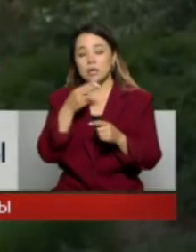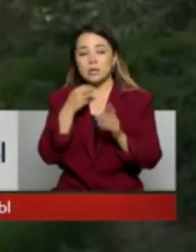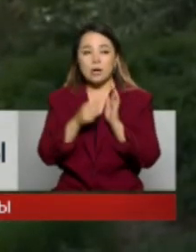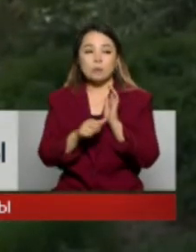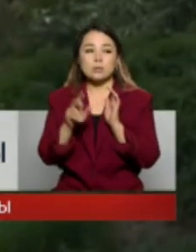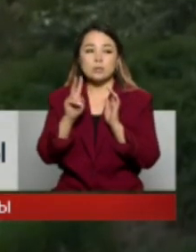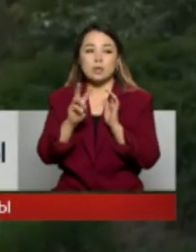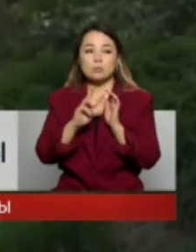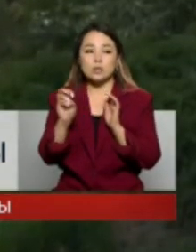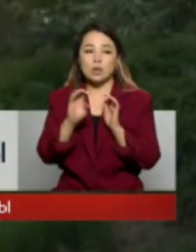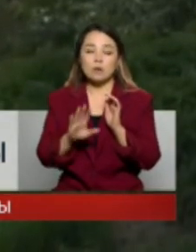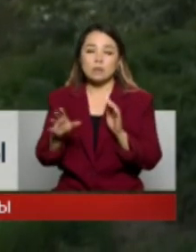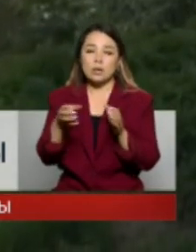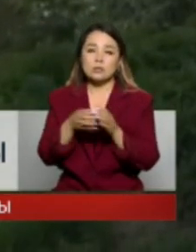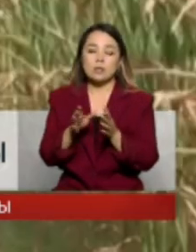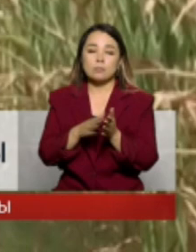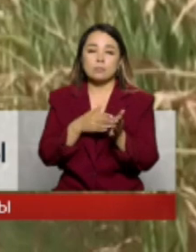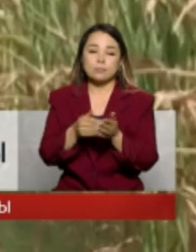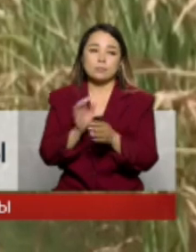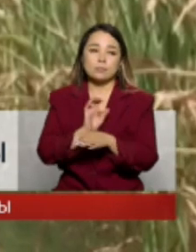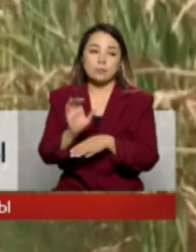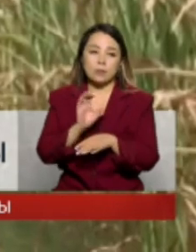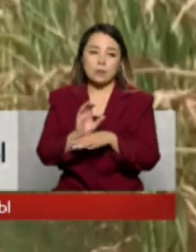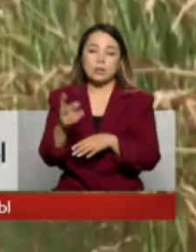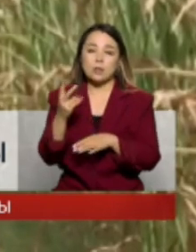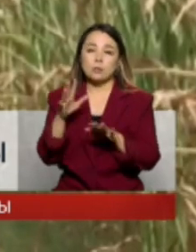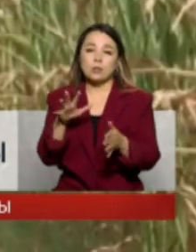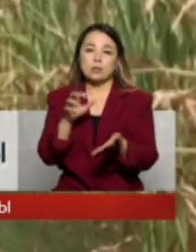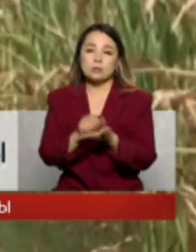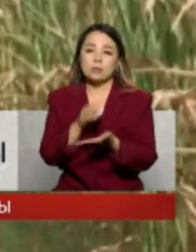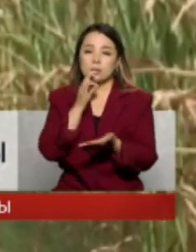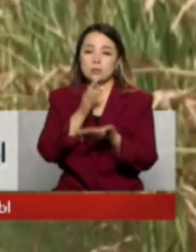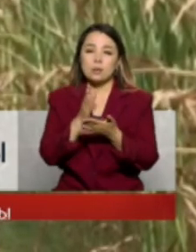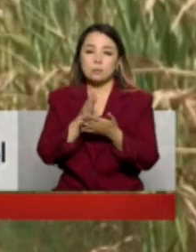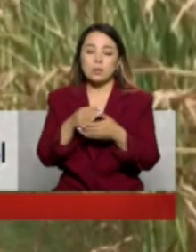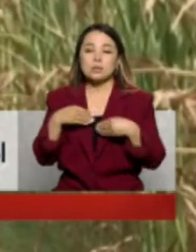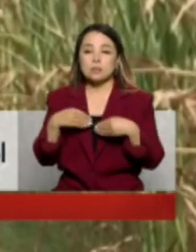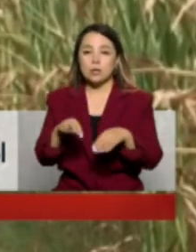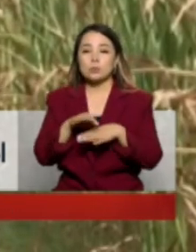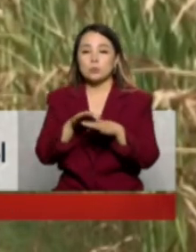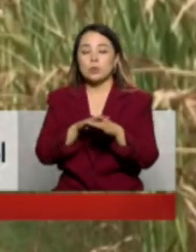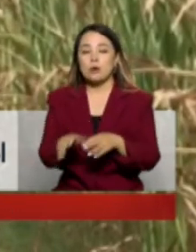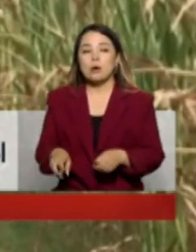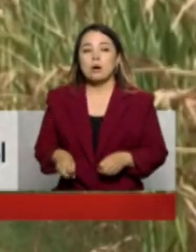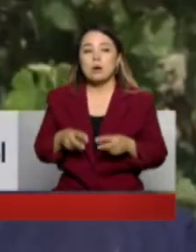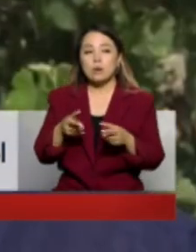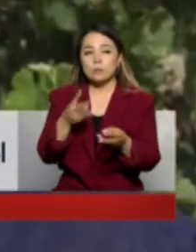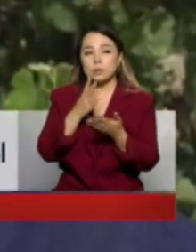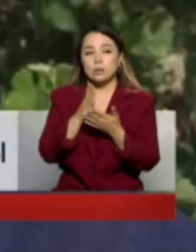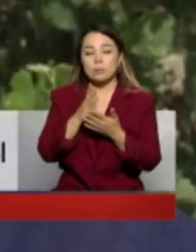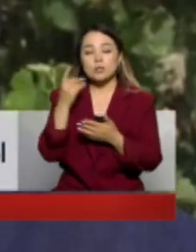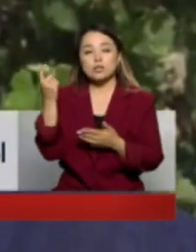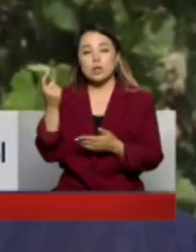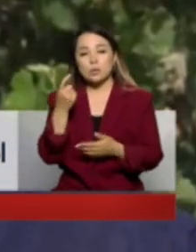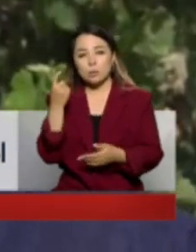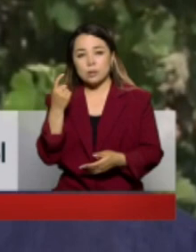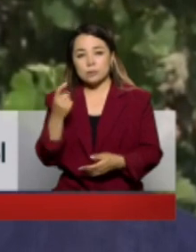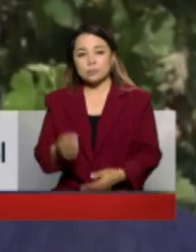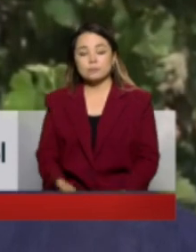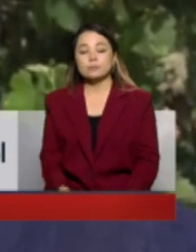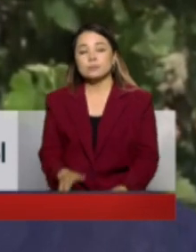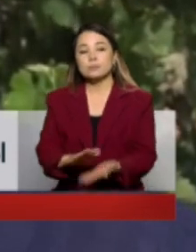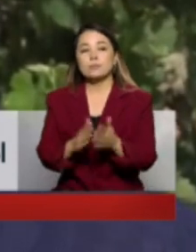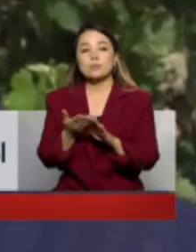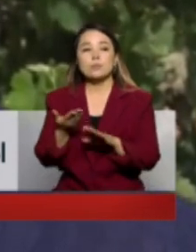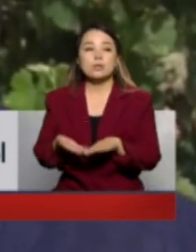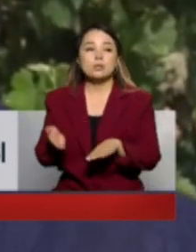62 миллион еуроға зәйтін майын экспорттап, әлемде екінші орынға шыққан. Бил егінге қауіп төніп тұр, дейді шаруалар. Жағдай